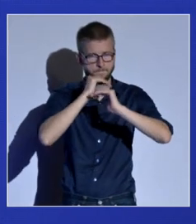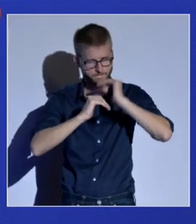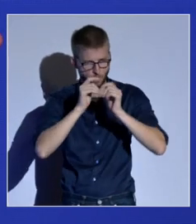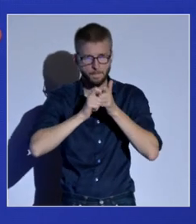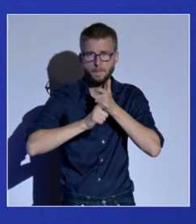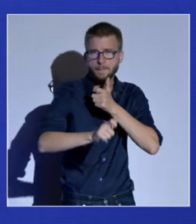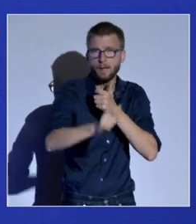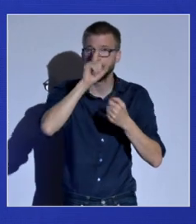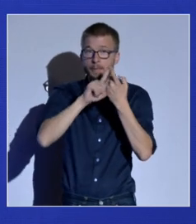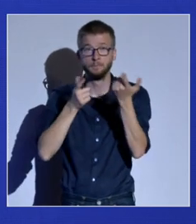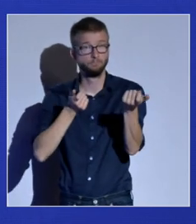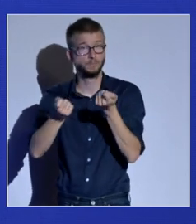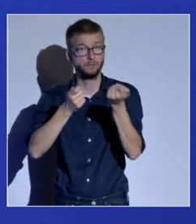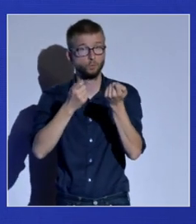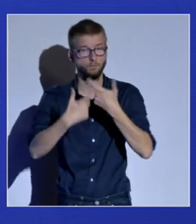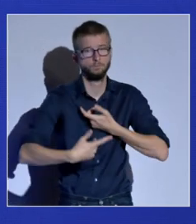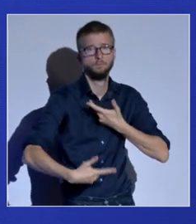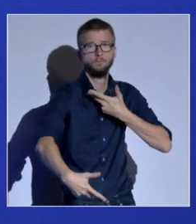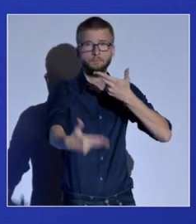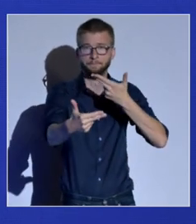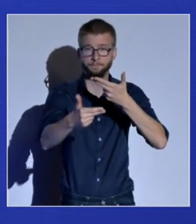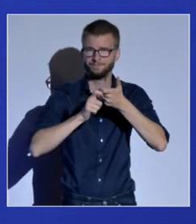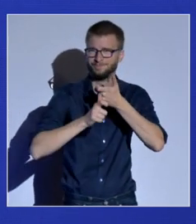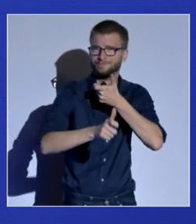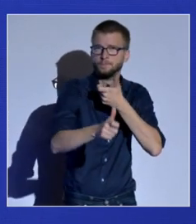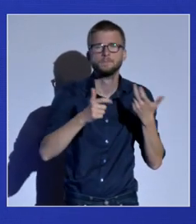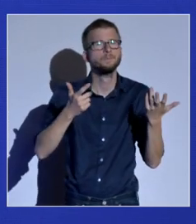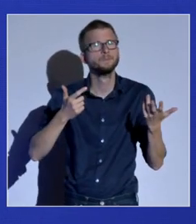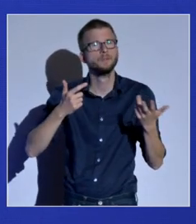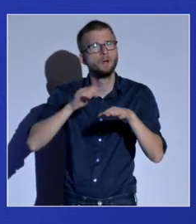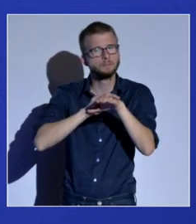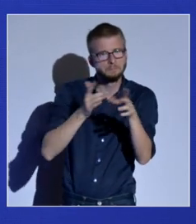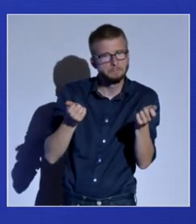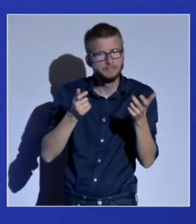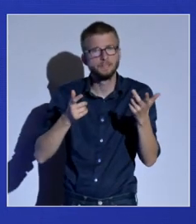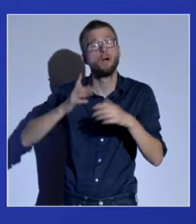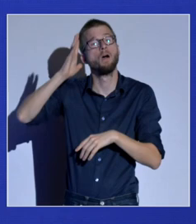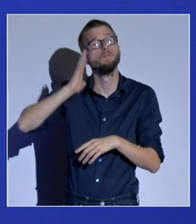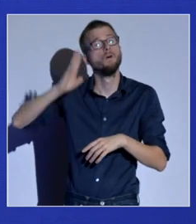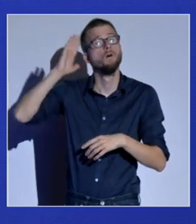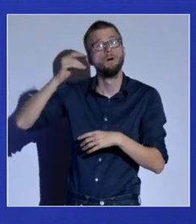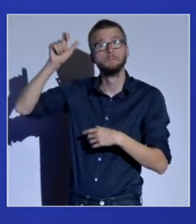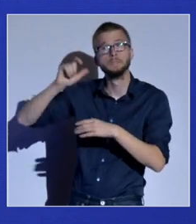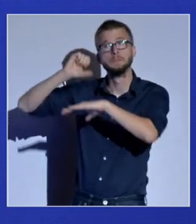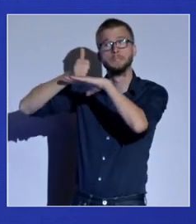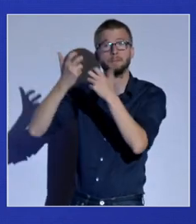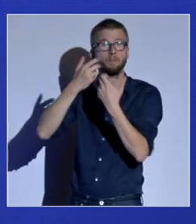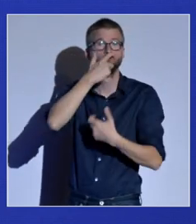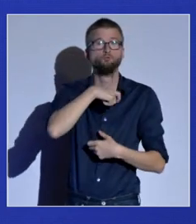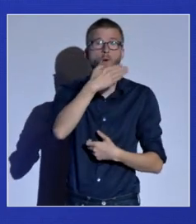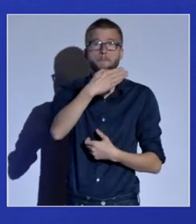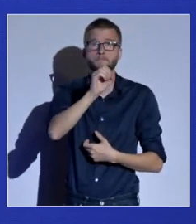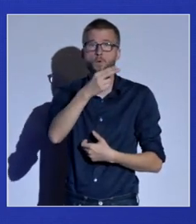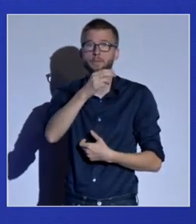de gouvernance. Alors nous avions eu des ancêtres illustres, Jean Monnet en